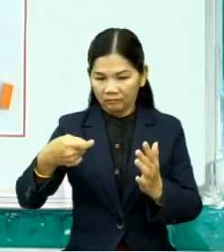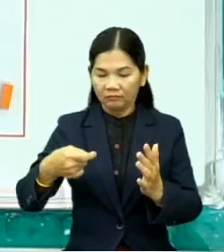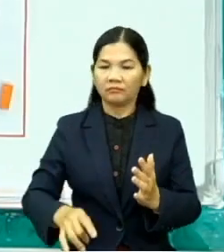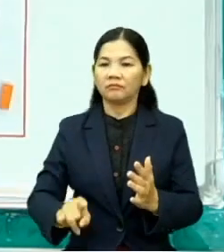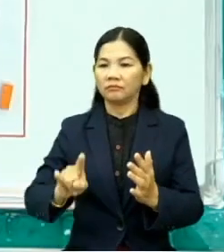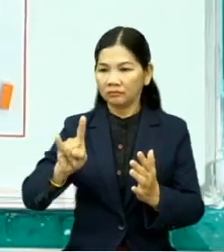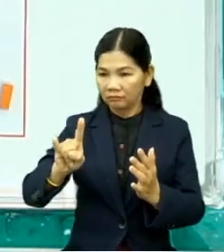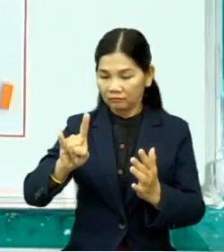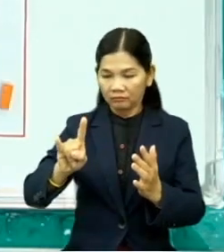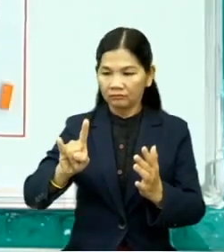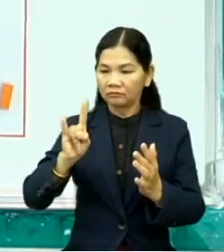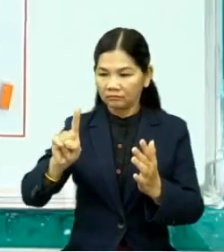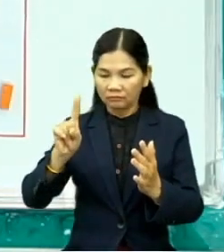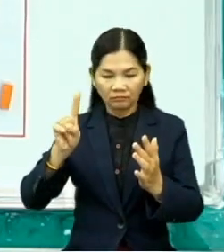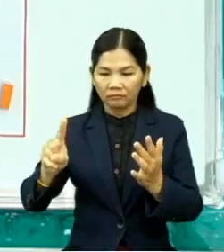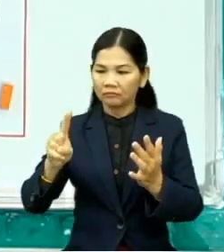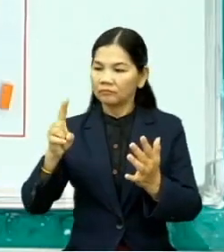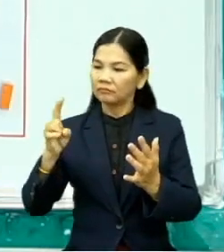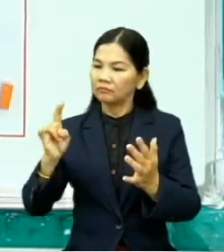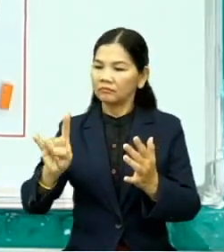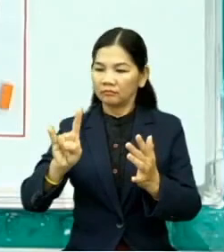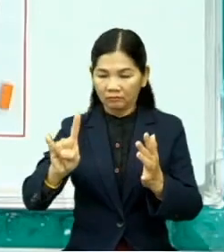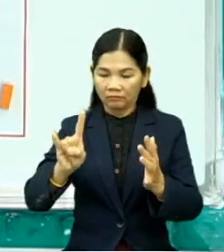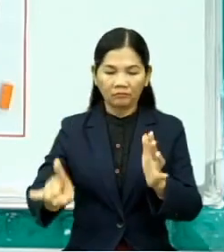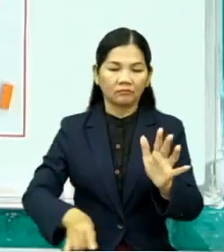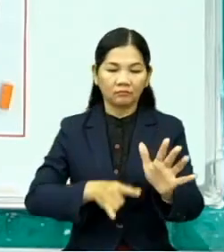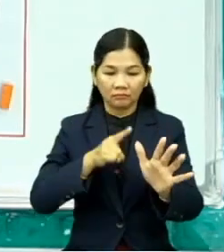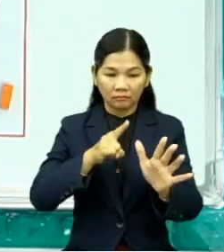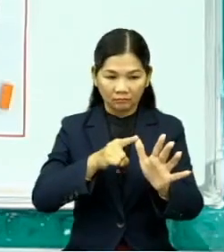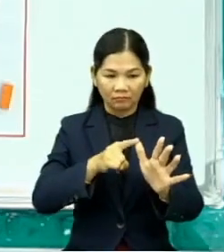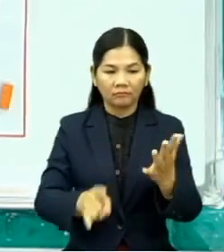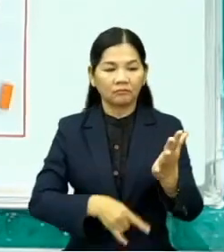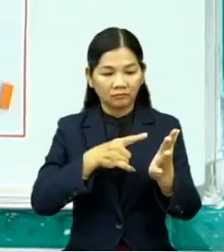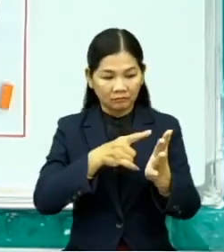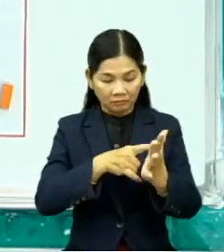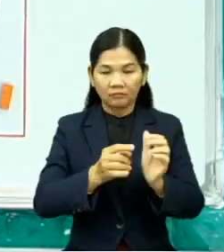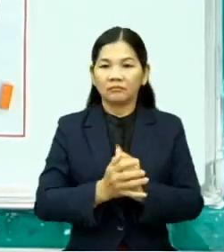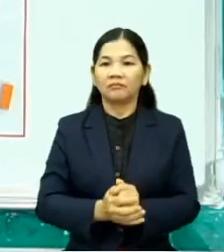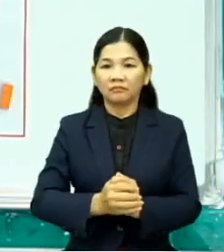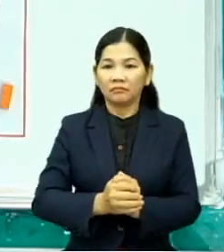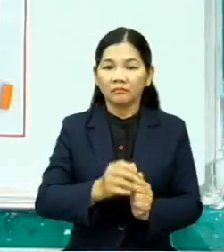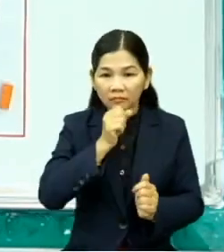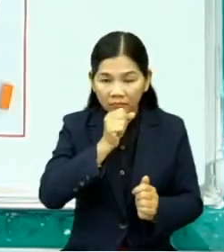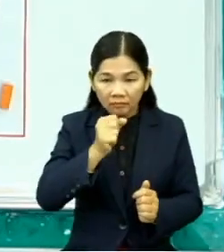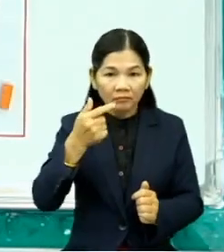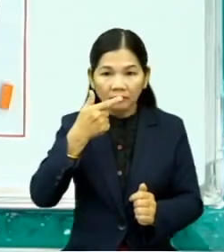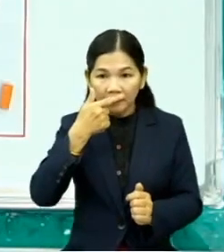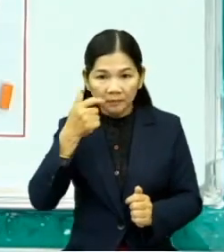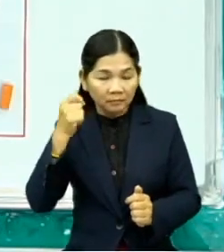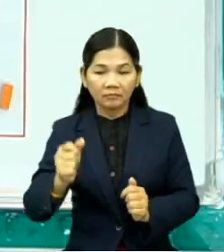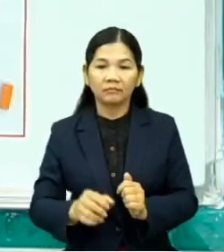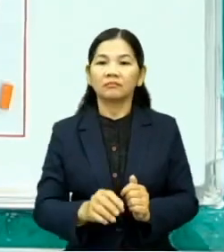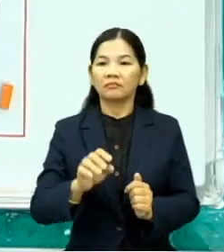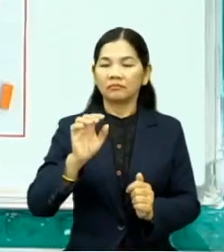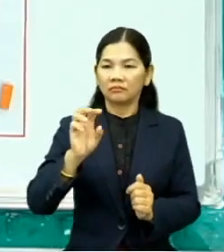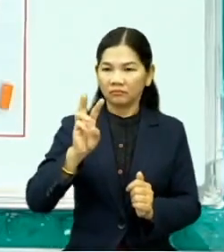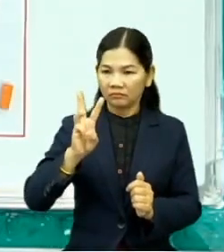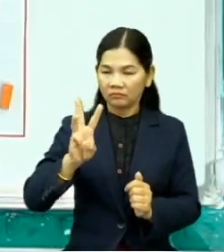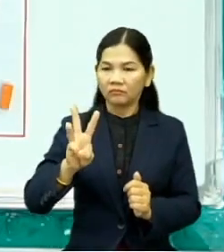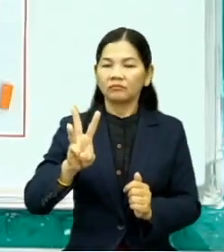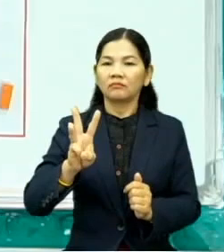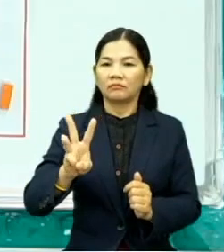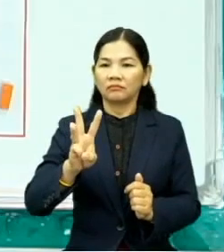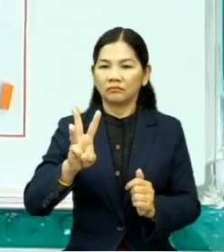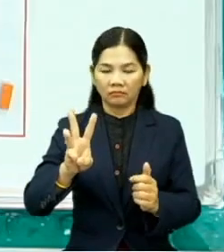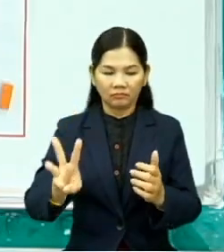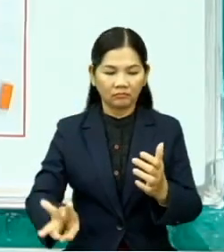thì chương chá lai chlón cư là dạy chá lai chlón nâng chà ta lấy con nâng ạc nế chà con bán sát đập ạc bật đàn nạc rú chà bàn ạ rùi hai là lấy con nâng